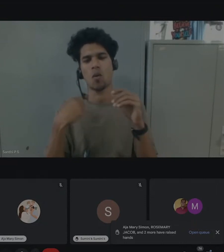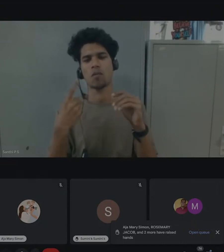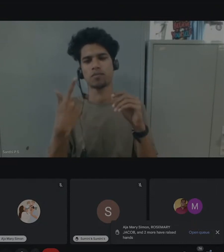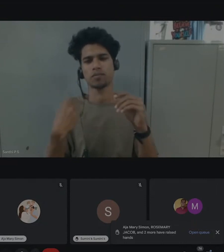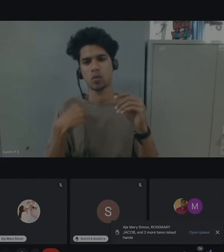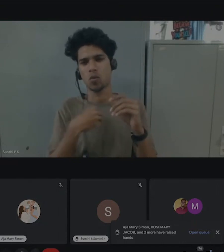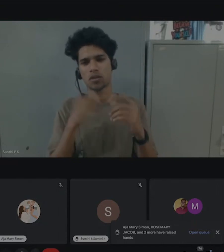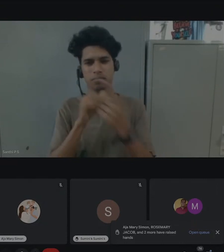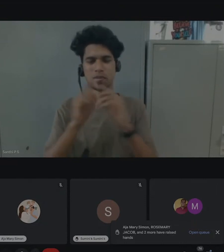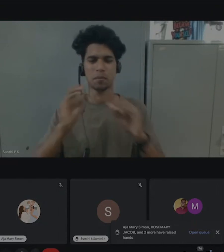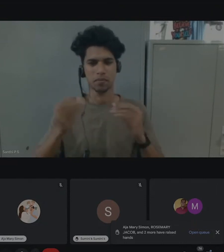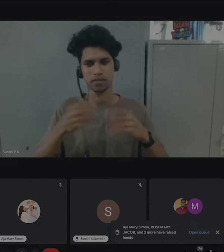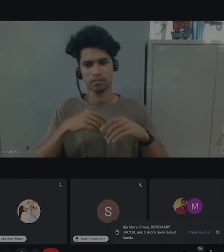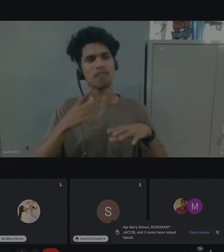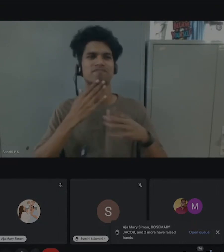ഓക്കെ മാം, താങ്ക് യു.